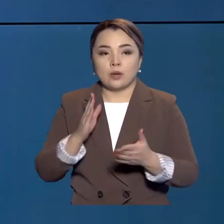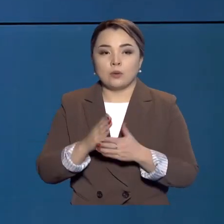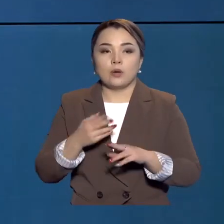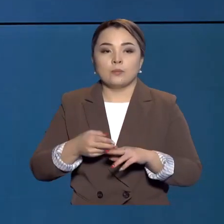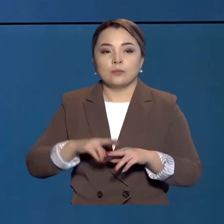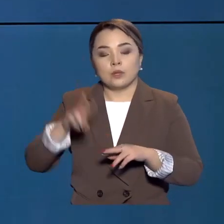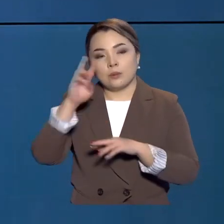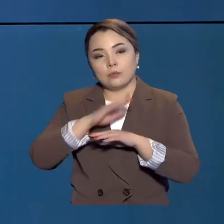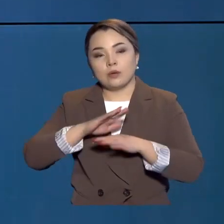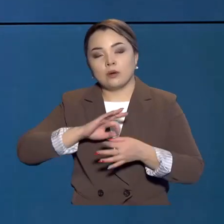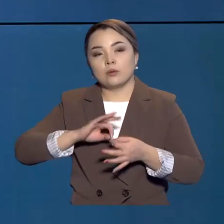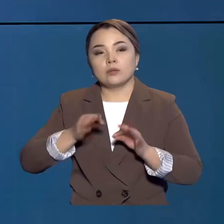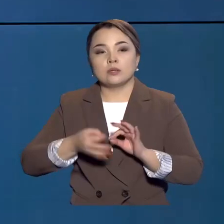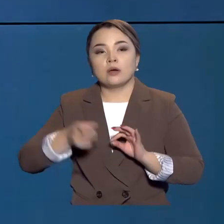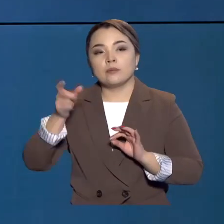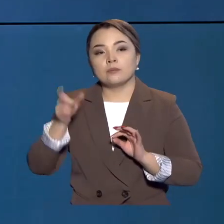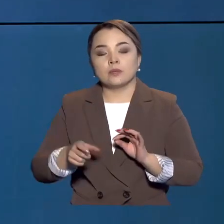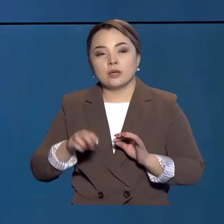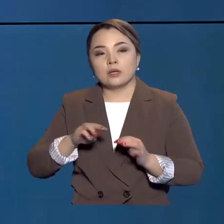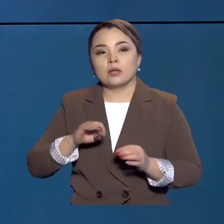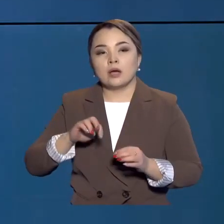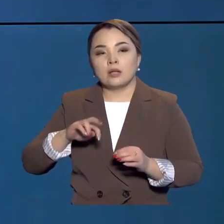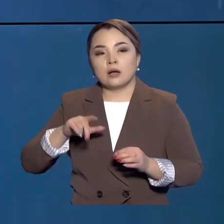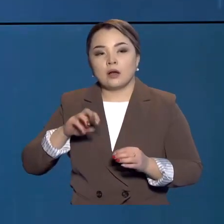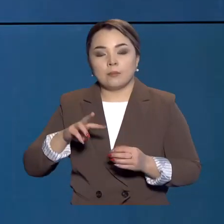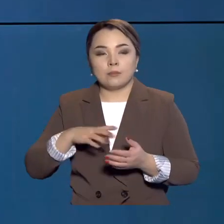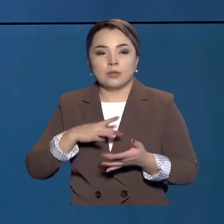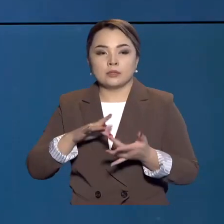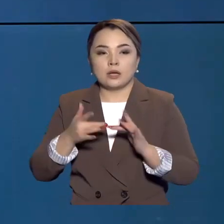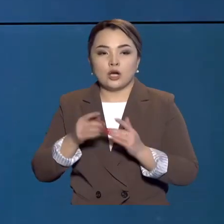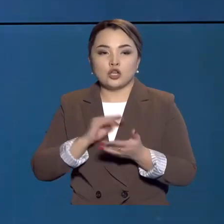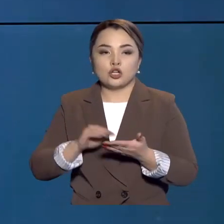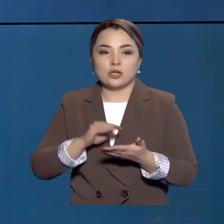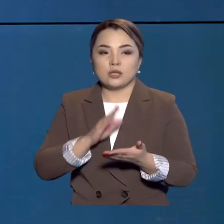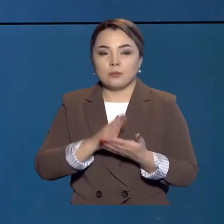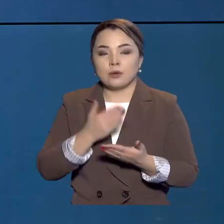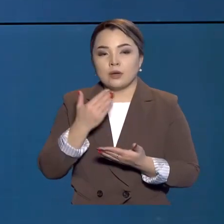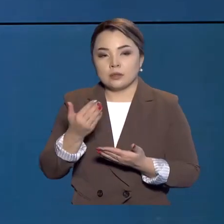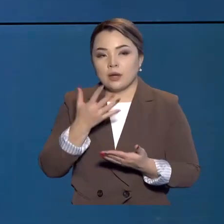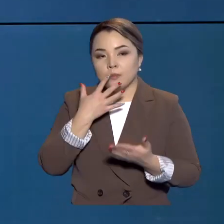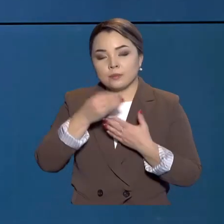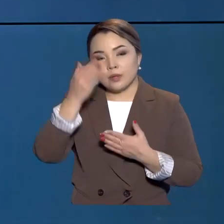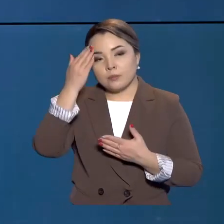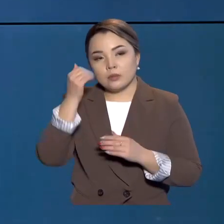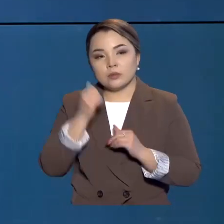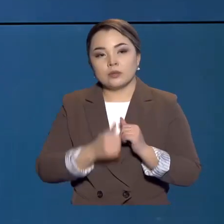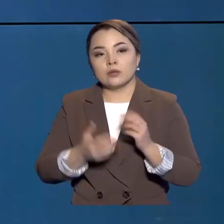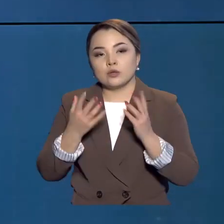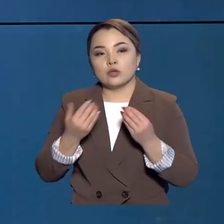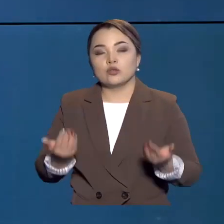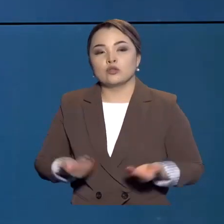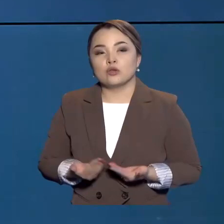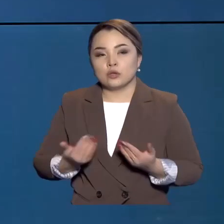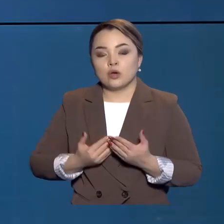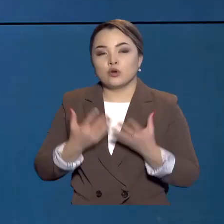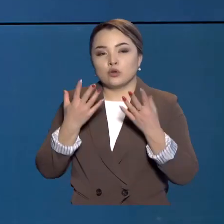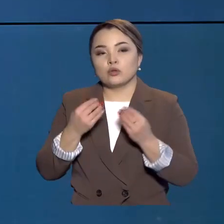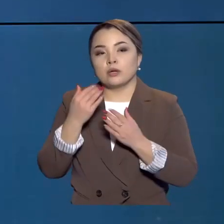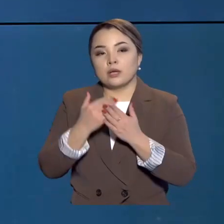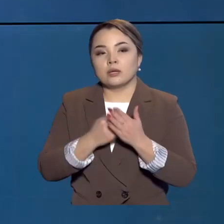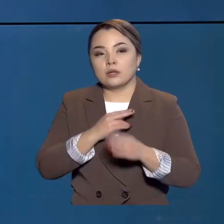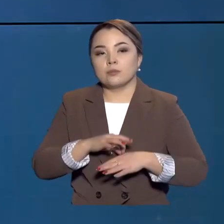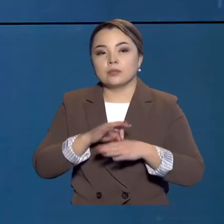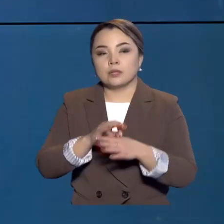туралы мемлекеттік хатшы Ерлан Қарин Телеграм каналында жазды. Оның пікірінше президент жаңа күн тәртібін белгіледі. Үндеуі